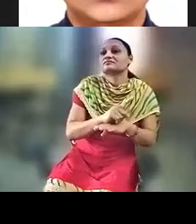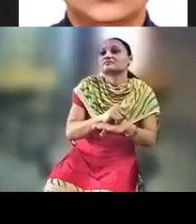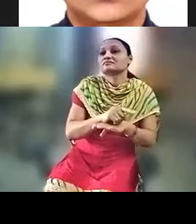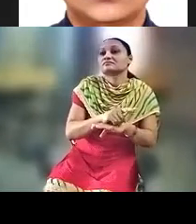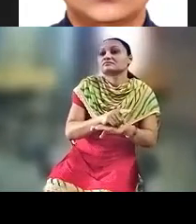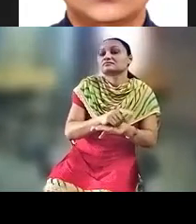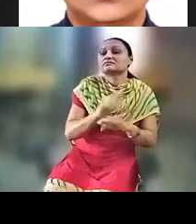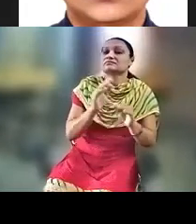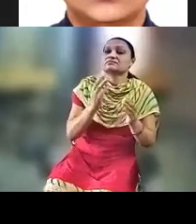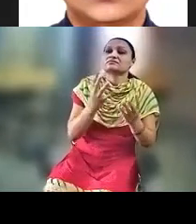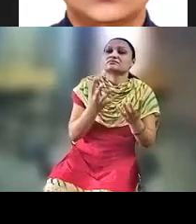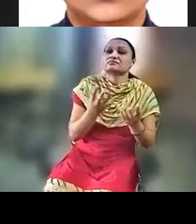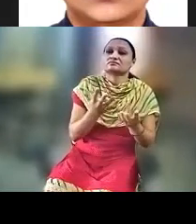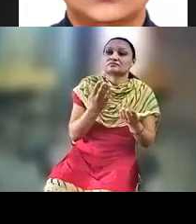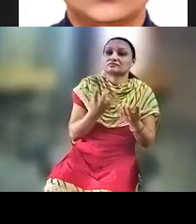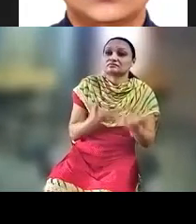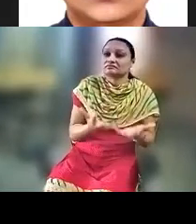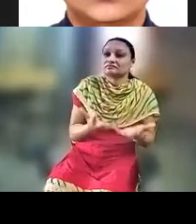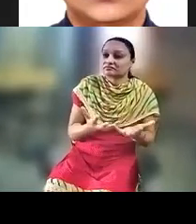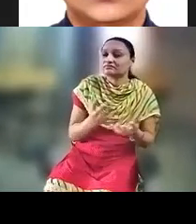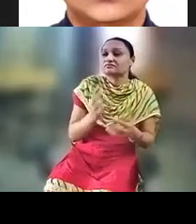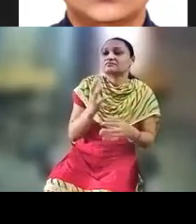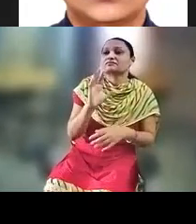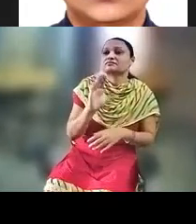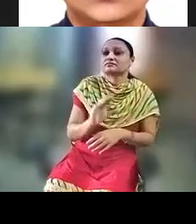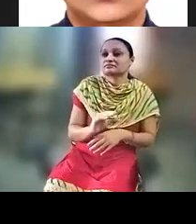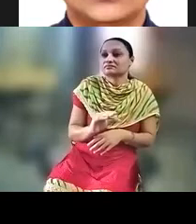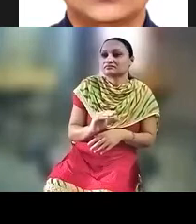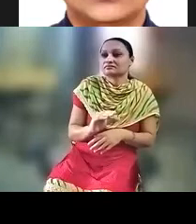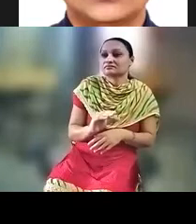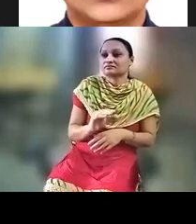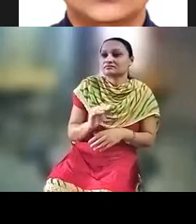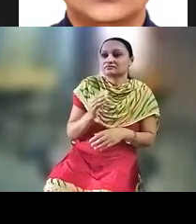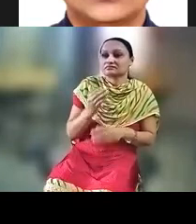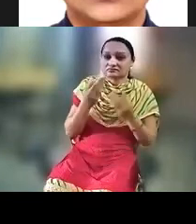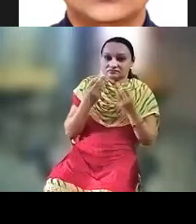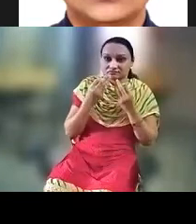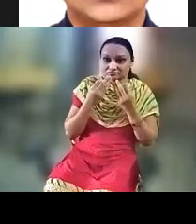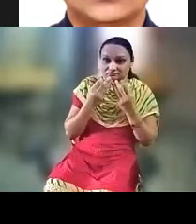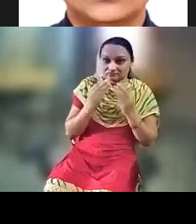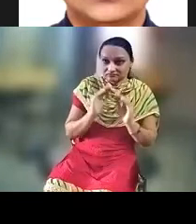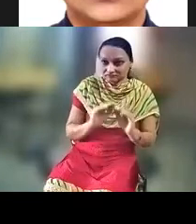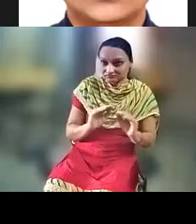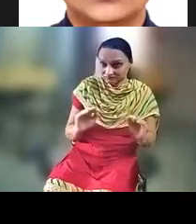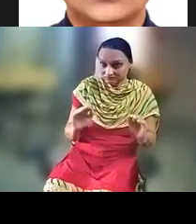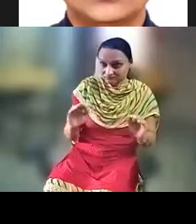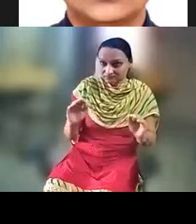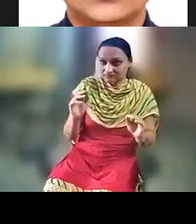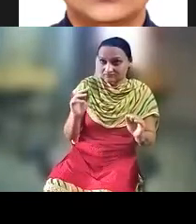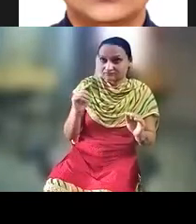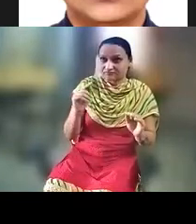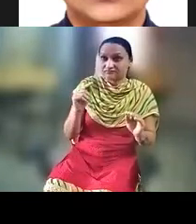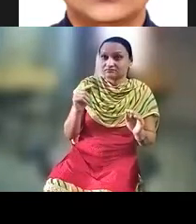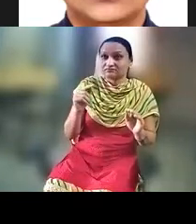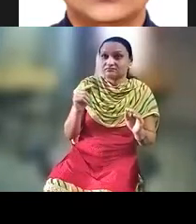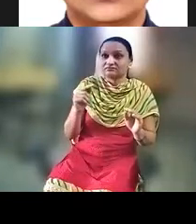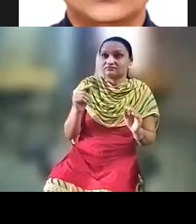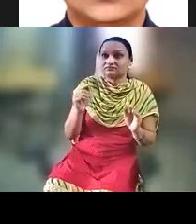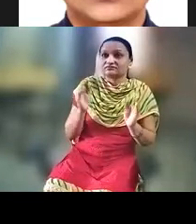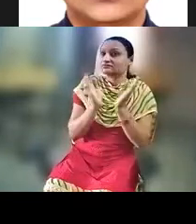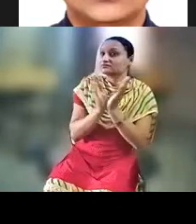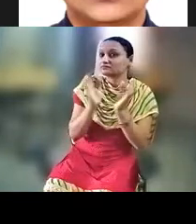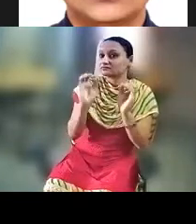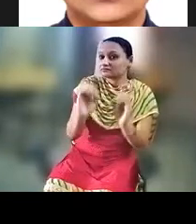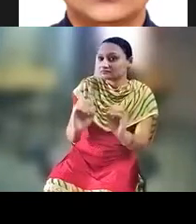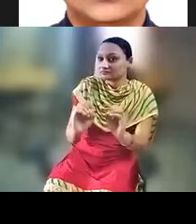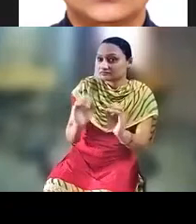डेथ्स पर 10,000, जो मोर्टेलिटी रेट्स हैं वो पर 10,000 चिल्ड्रन में देखी जाती हैं।